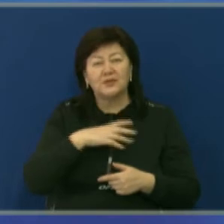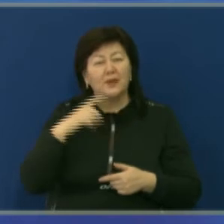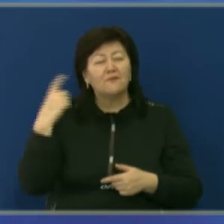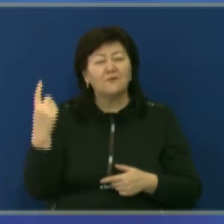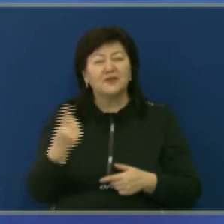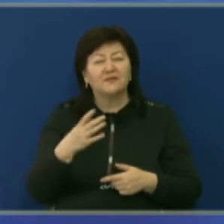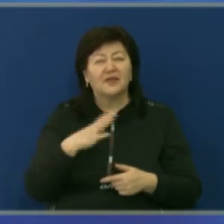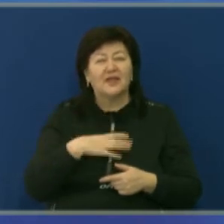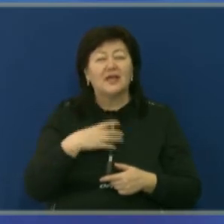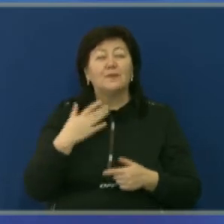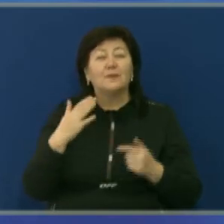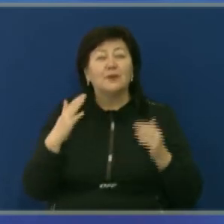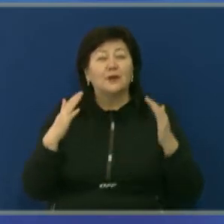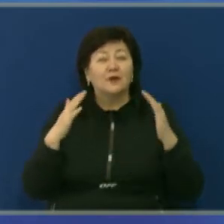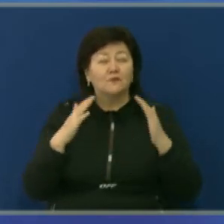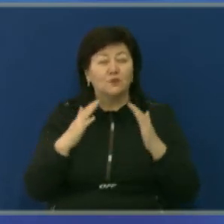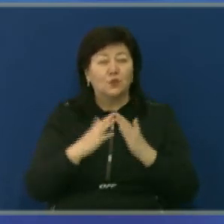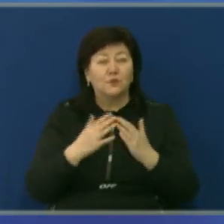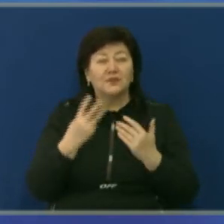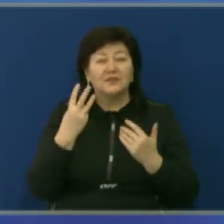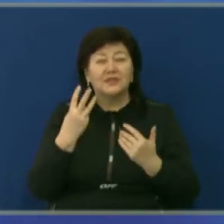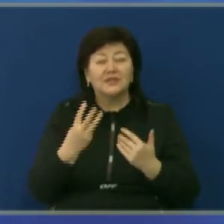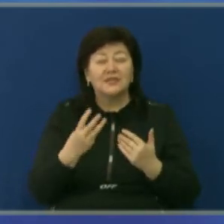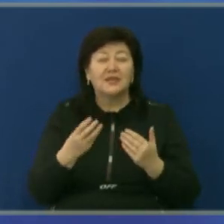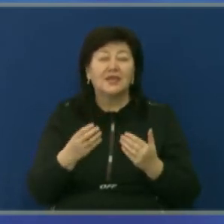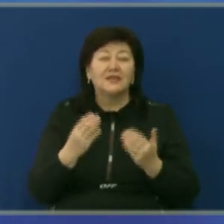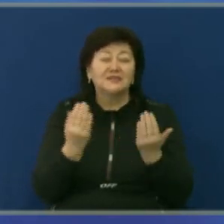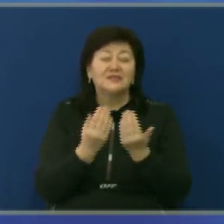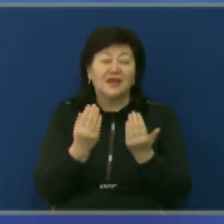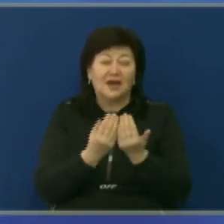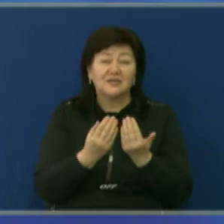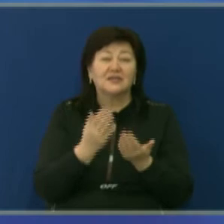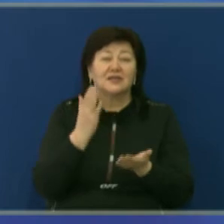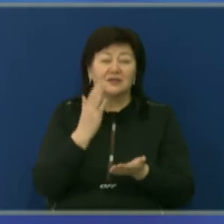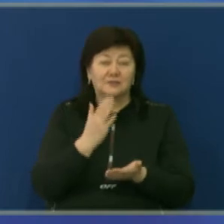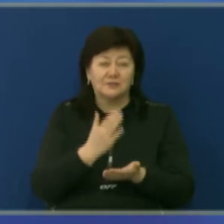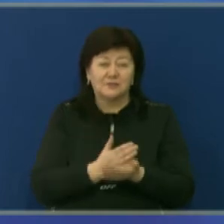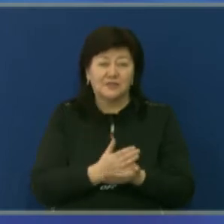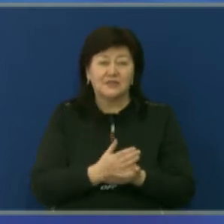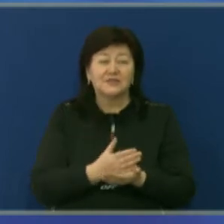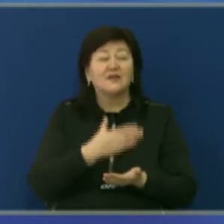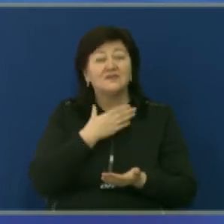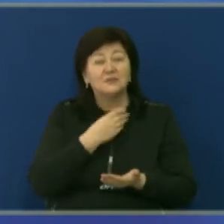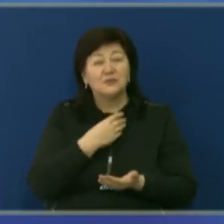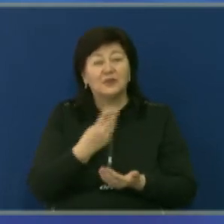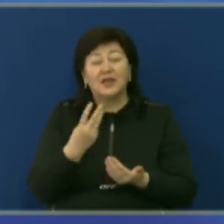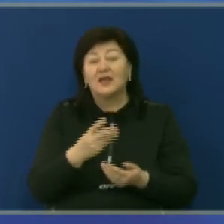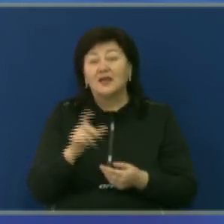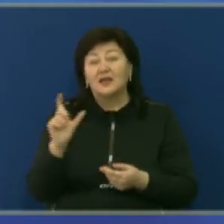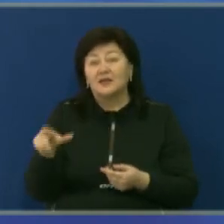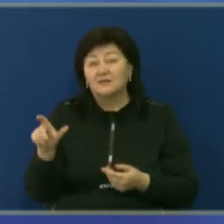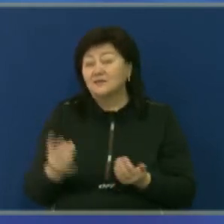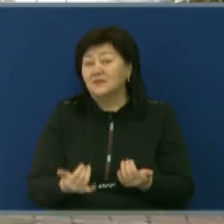под одним шаныраком отметили коллективы трех театров. Однако в связи с пандемией в этом году День театра состоялся без